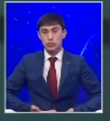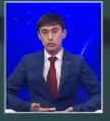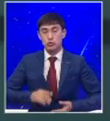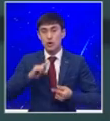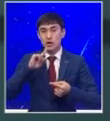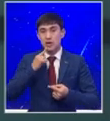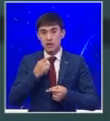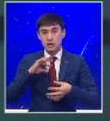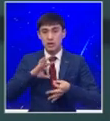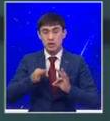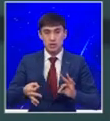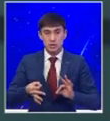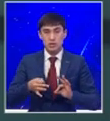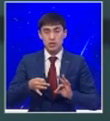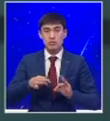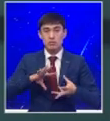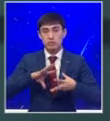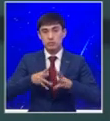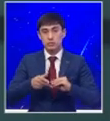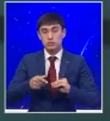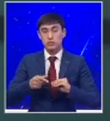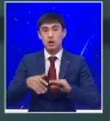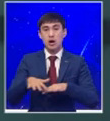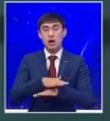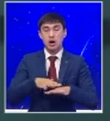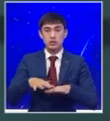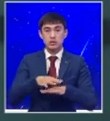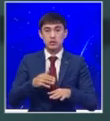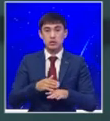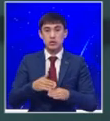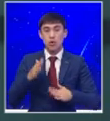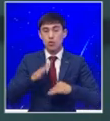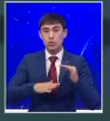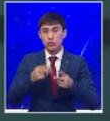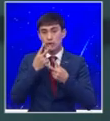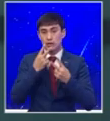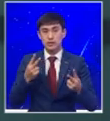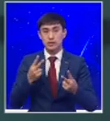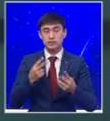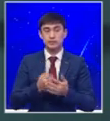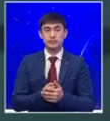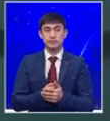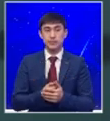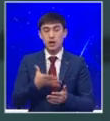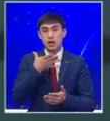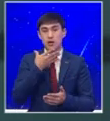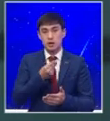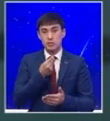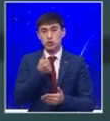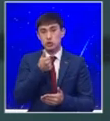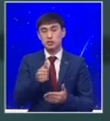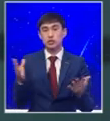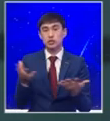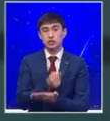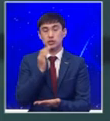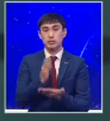а бірақ көрсеткішке мына дүниенің халықтың көңіл күйіне қарасаң әдемі жақсы жетістіктерге